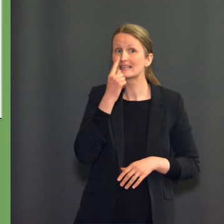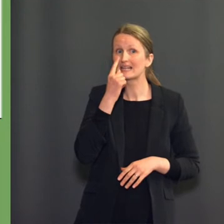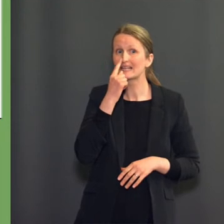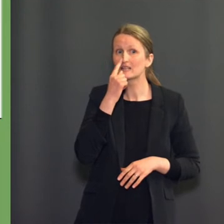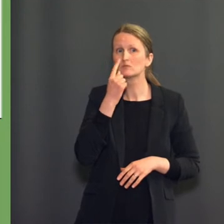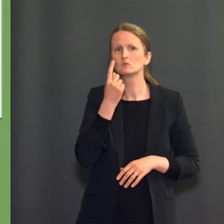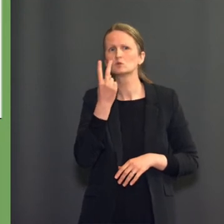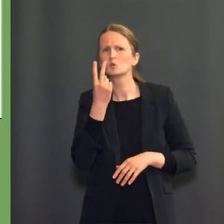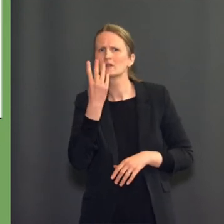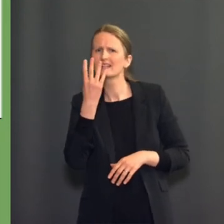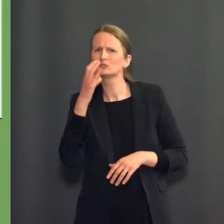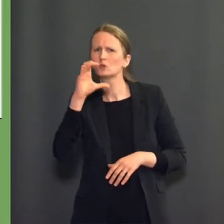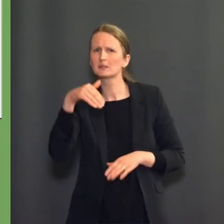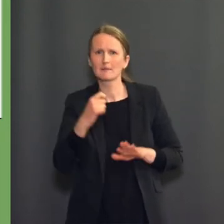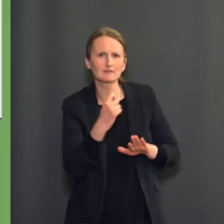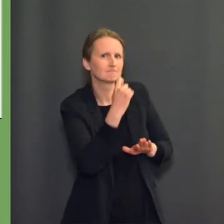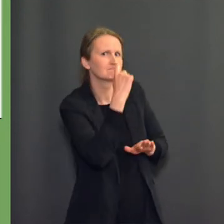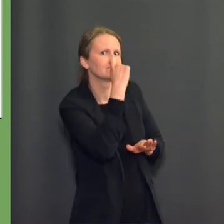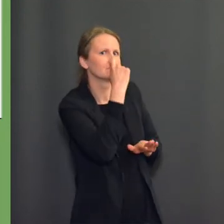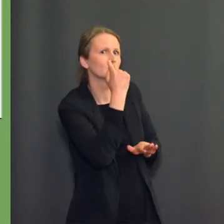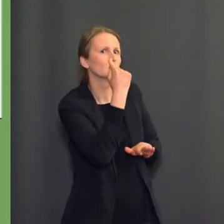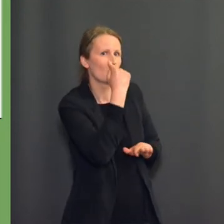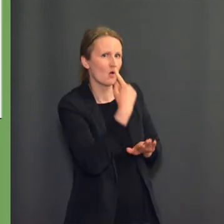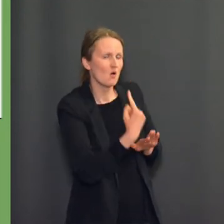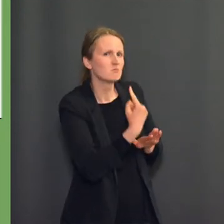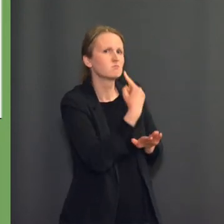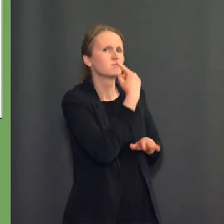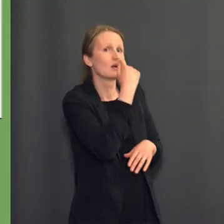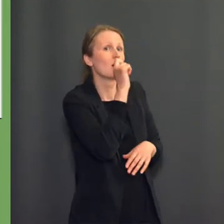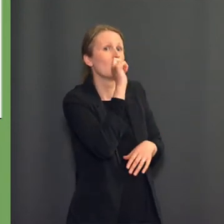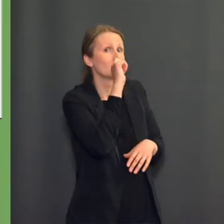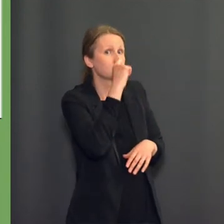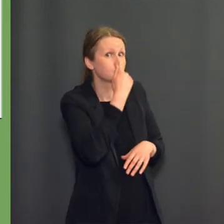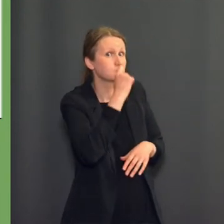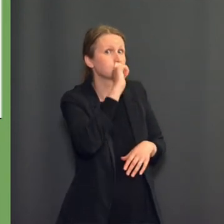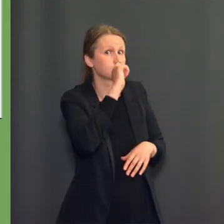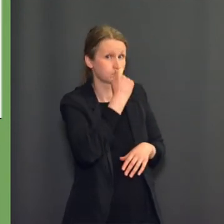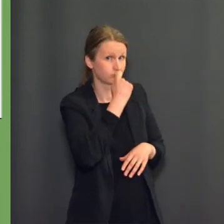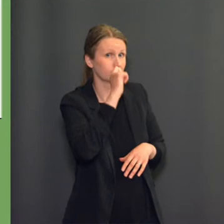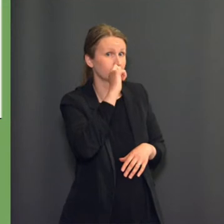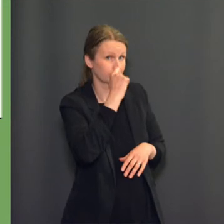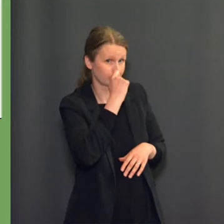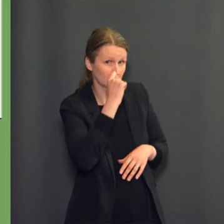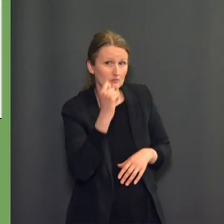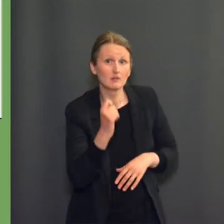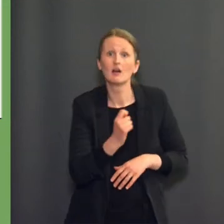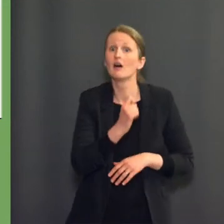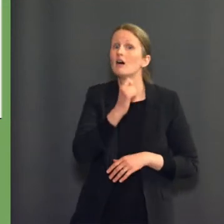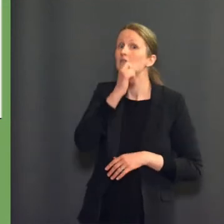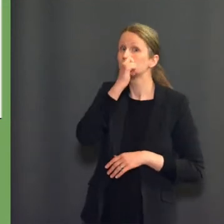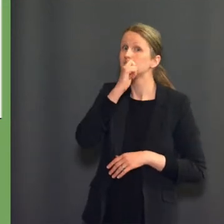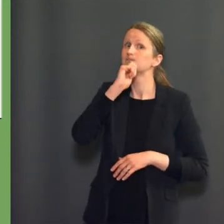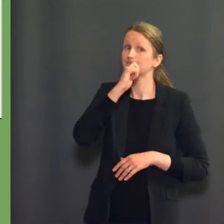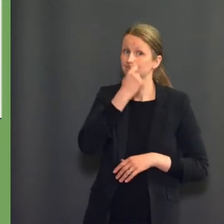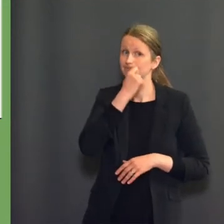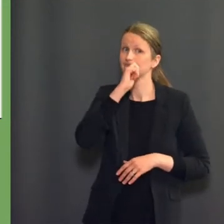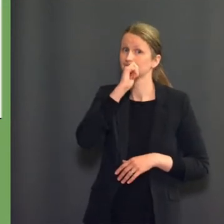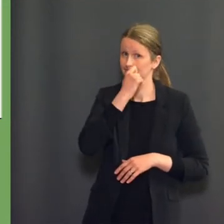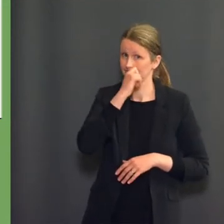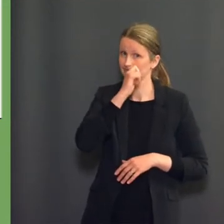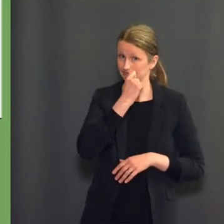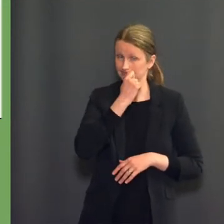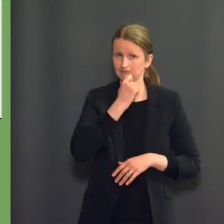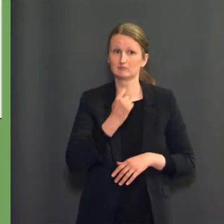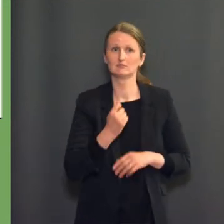narine en le tournant plusieurs fois. Un autotest ne peut détecter que de grandes quantités de